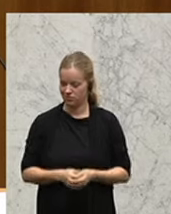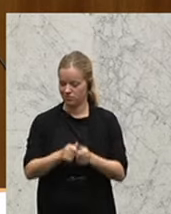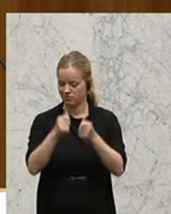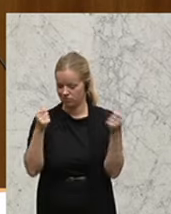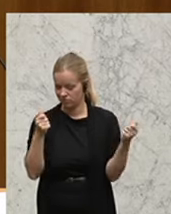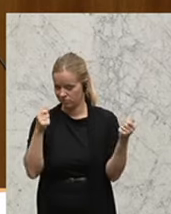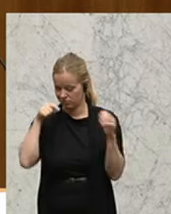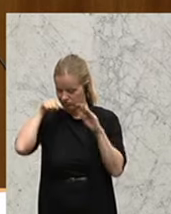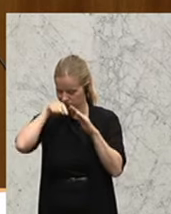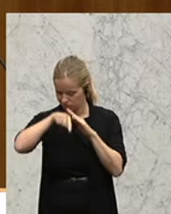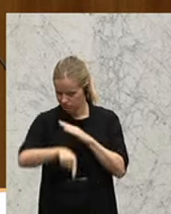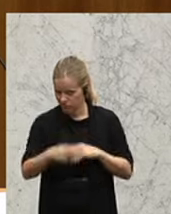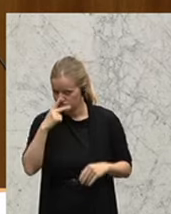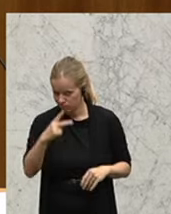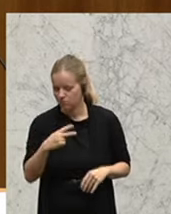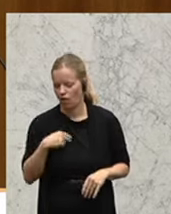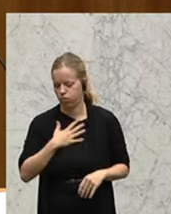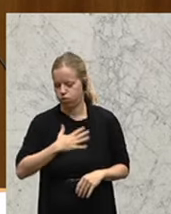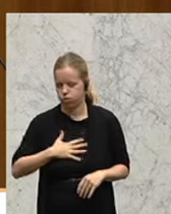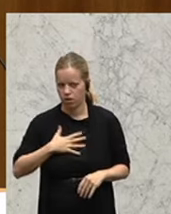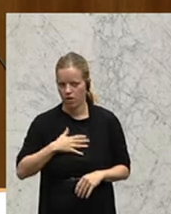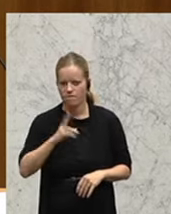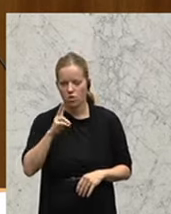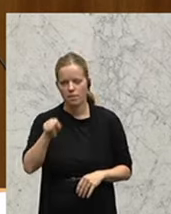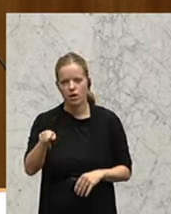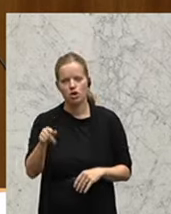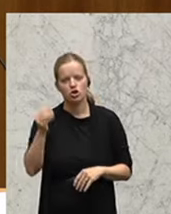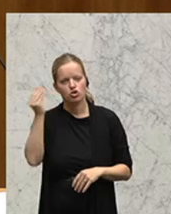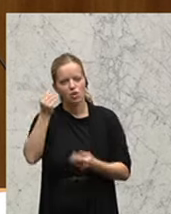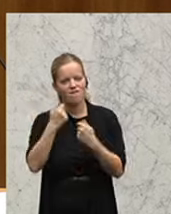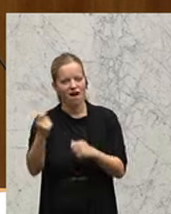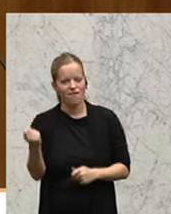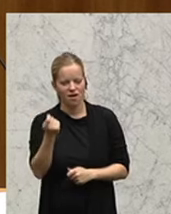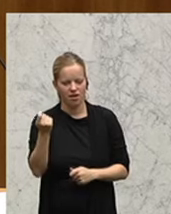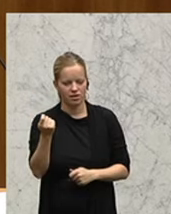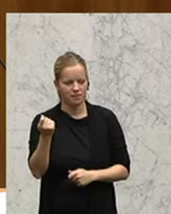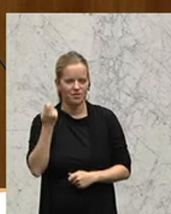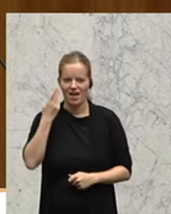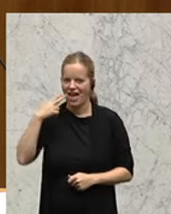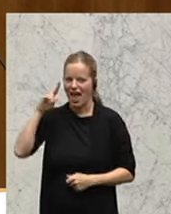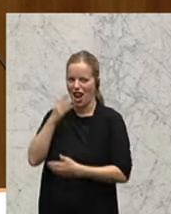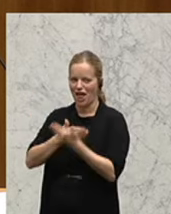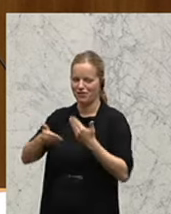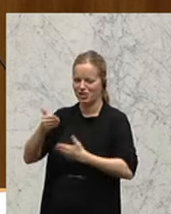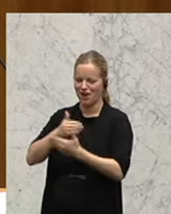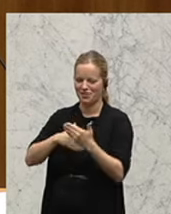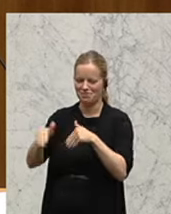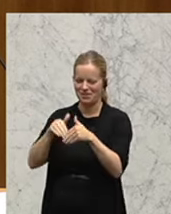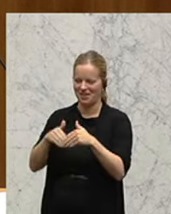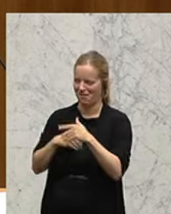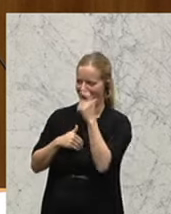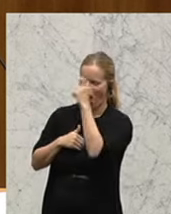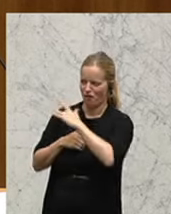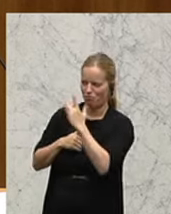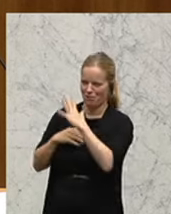In Wirklichkeit ist die Finanzierung der Schülerfreifahrt, jetzt habe ich den Herrn Landwirtschaftsminister erschreckt, ist die Finanzierung der Schülerfreifahrt